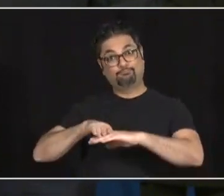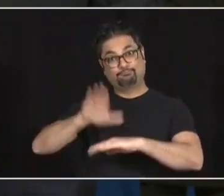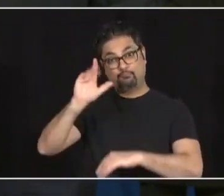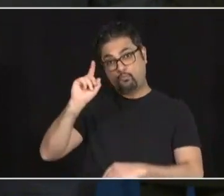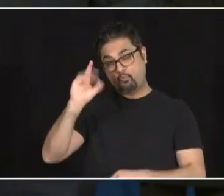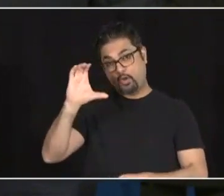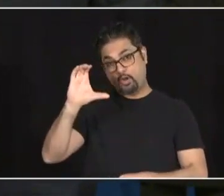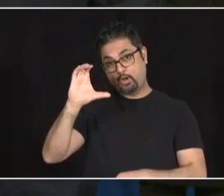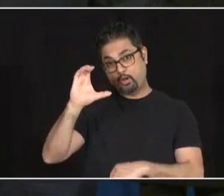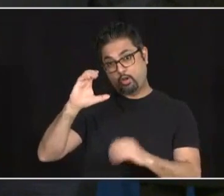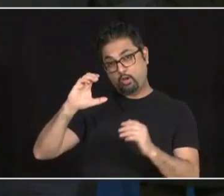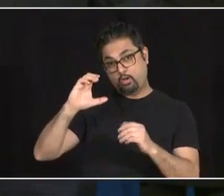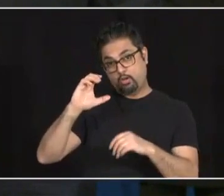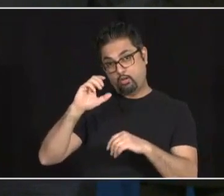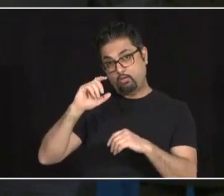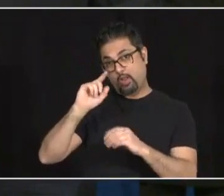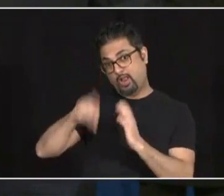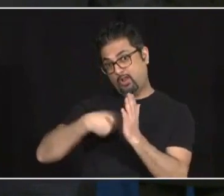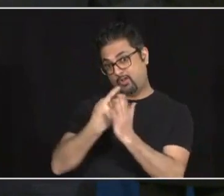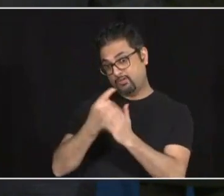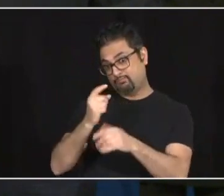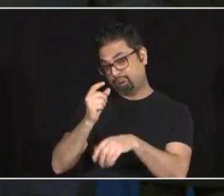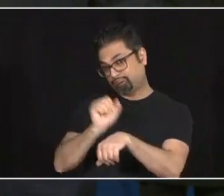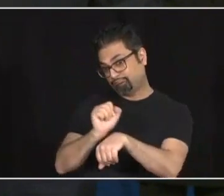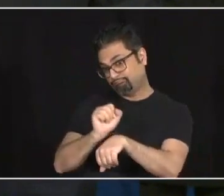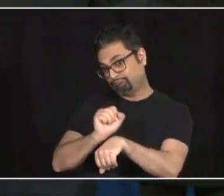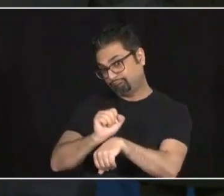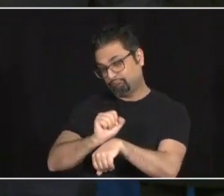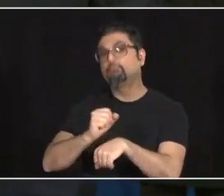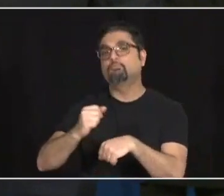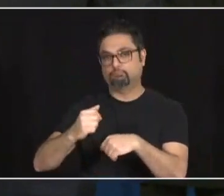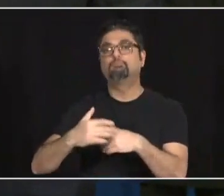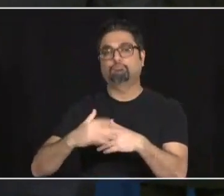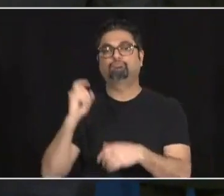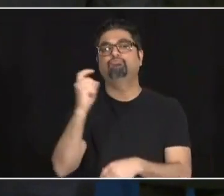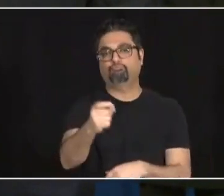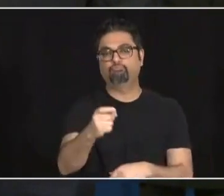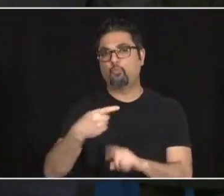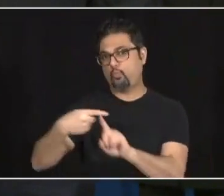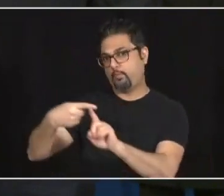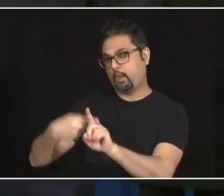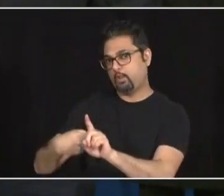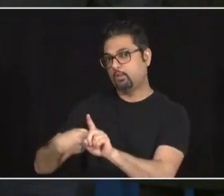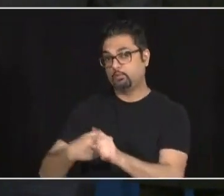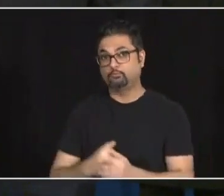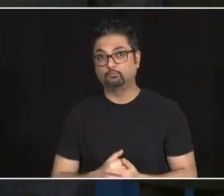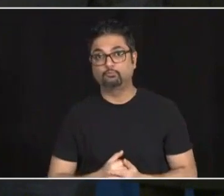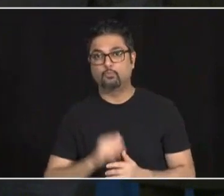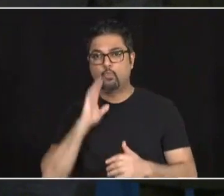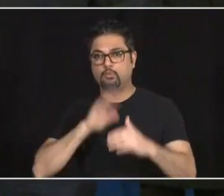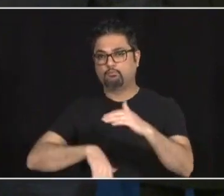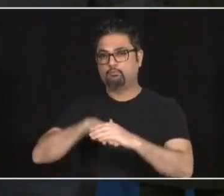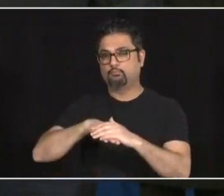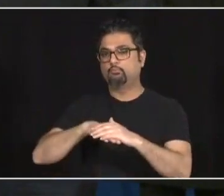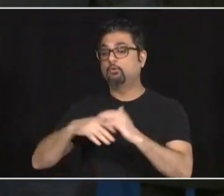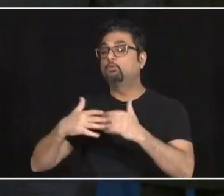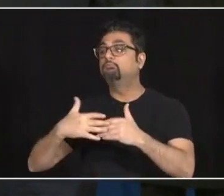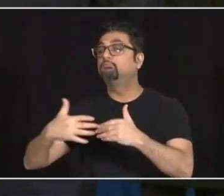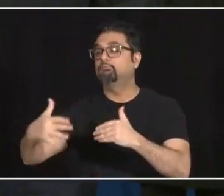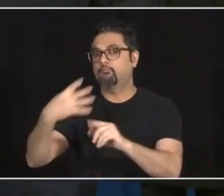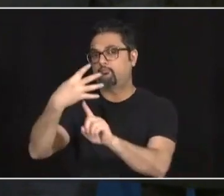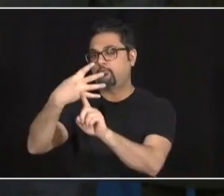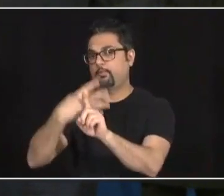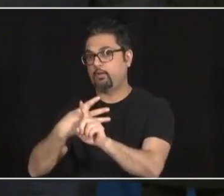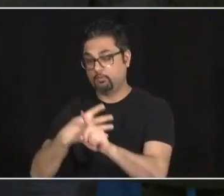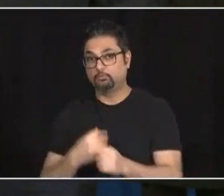up to 4 months. Nous offrons aussi un paiement mensuel unique de $250 par mois